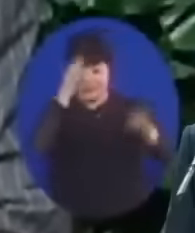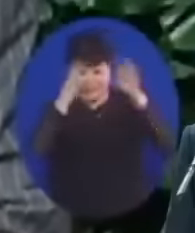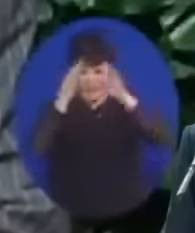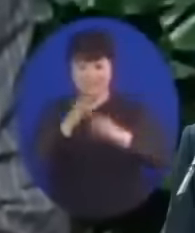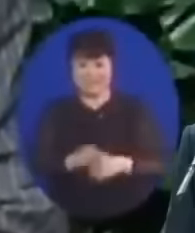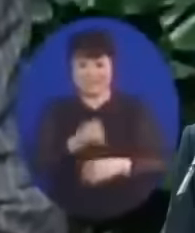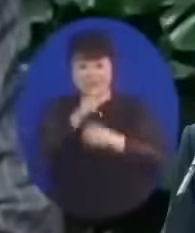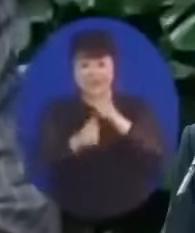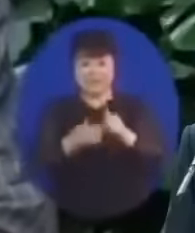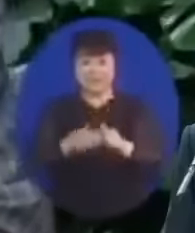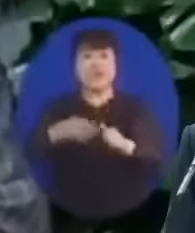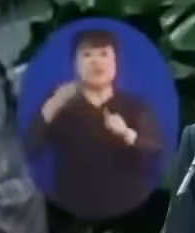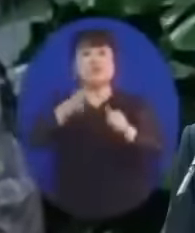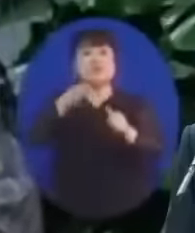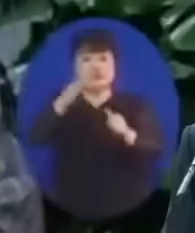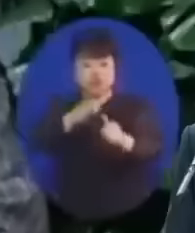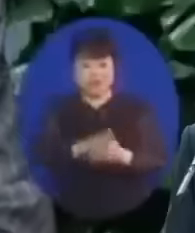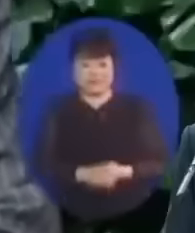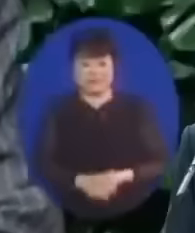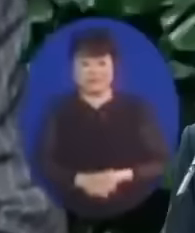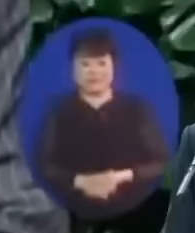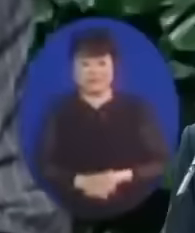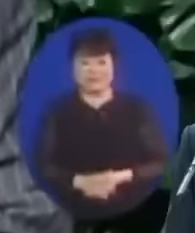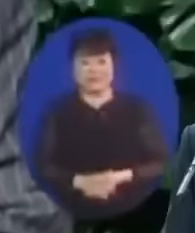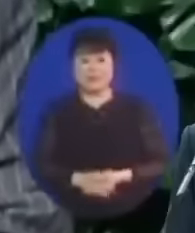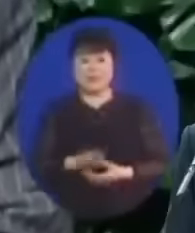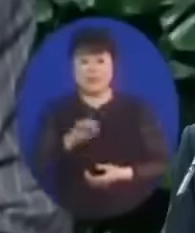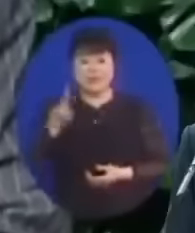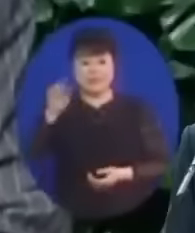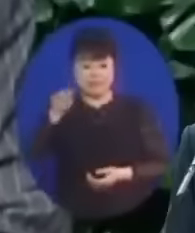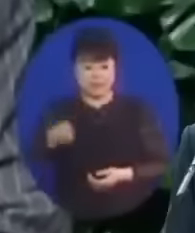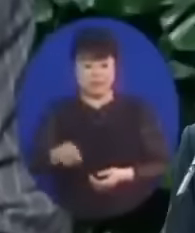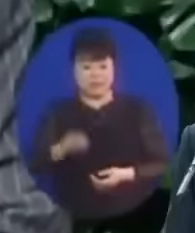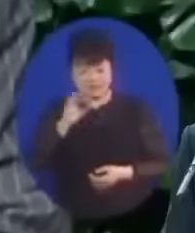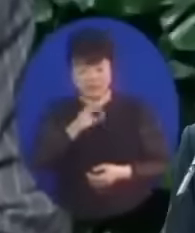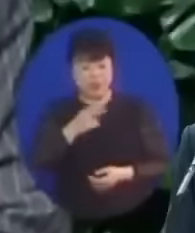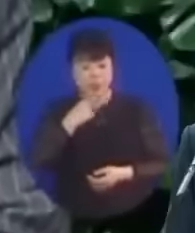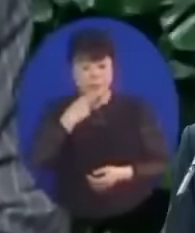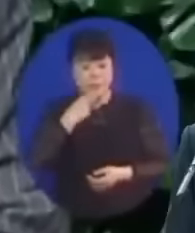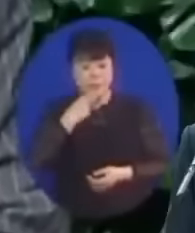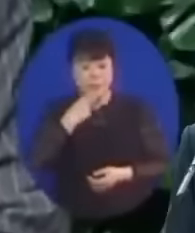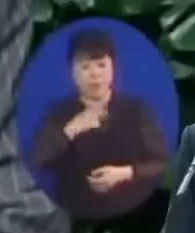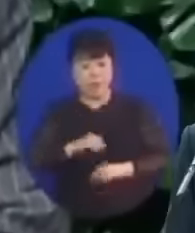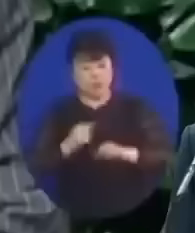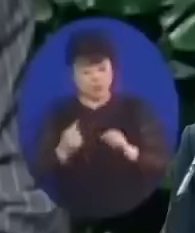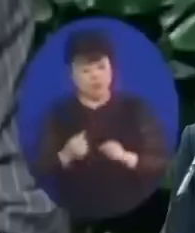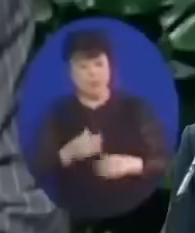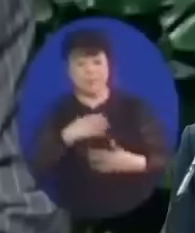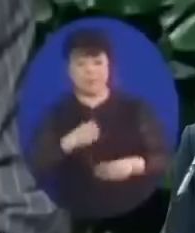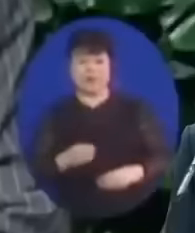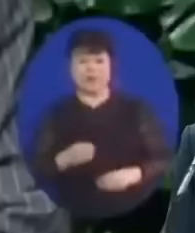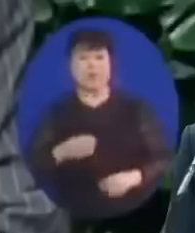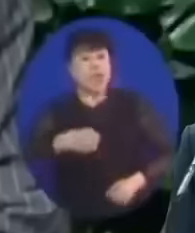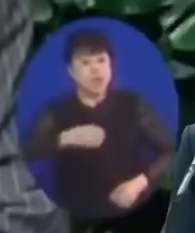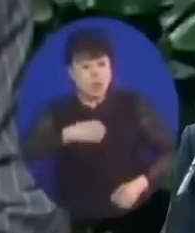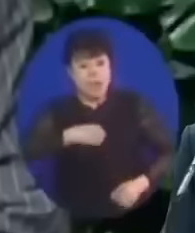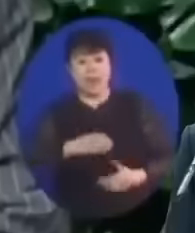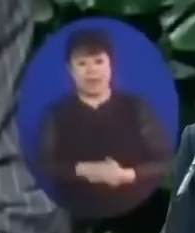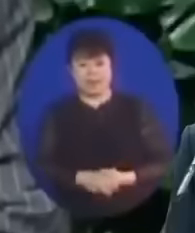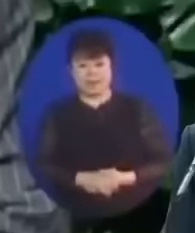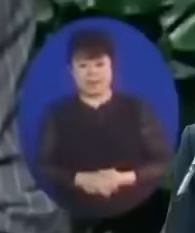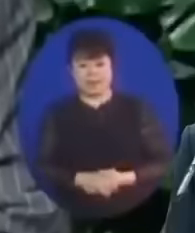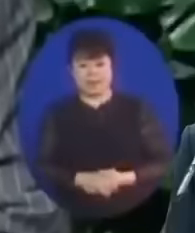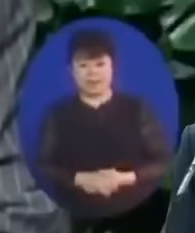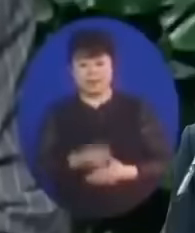되고 하나님께 부르짖게 되는 것입니다. 마르틴 루터는 시련이 없고 모든 것이 순조로울 때 가장 위험한 시련이다.